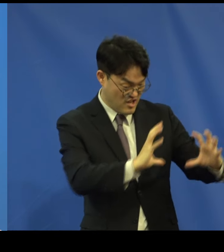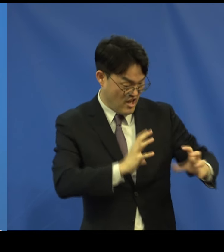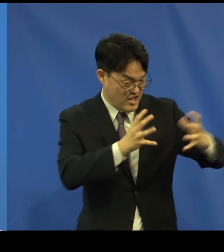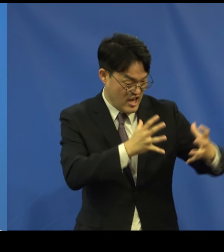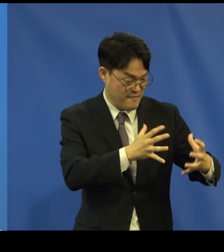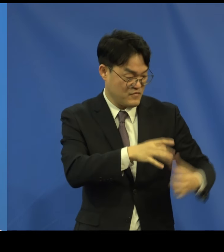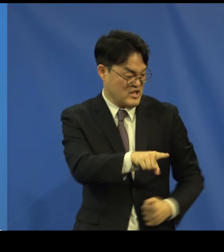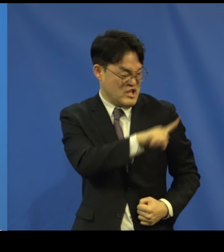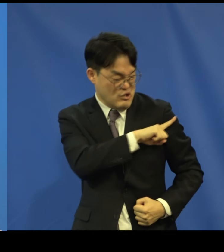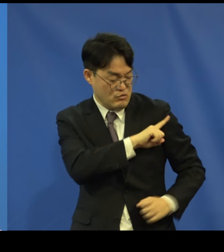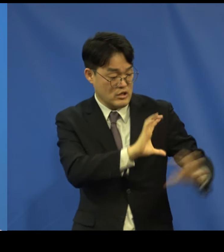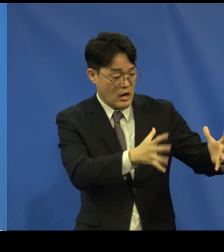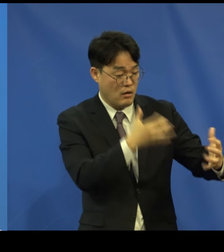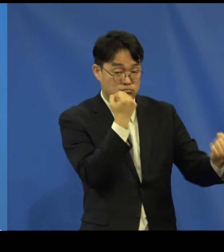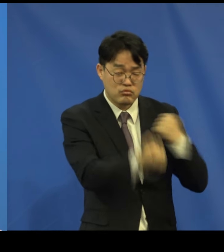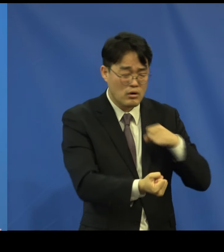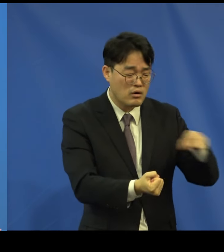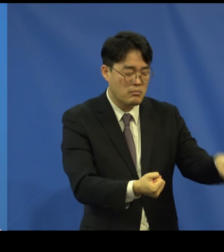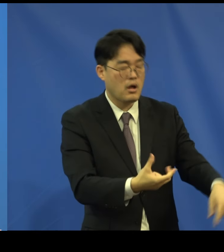돌아다니고 있습니다.